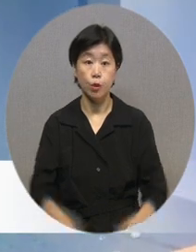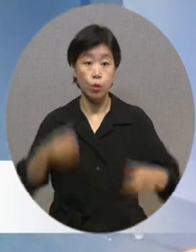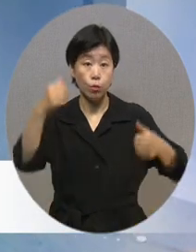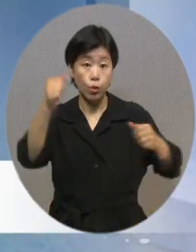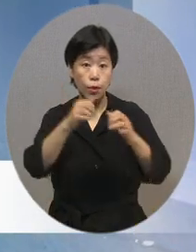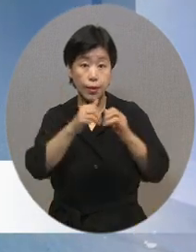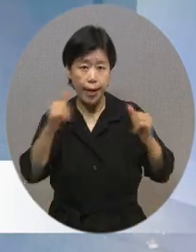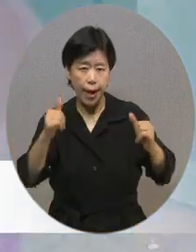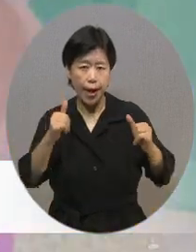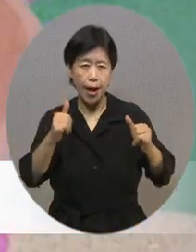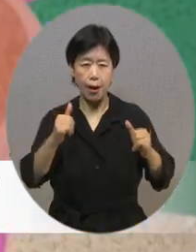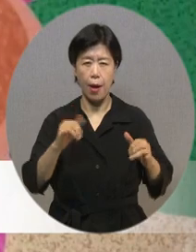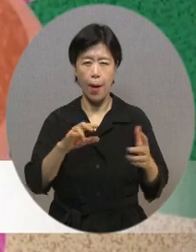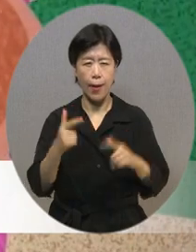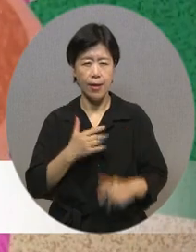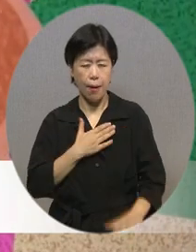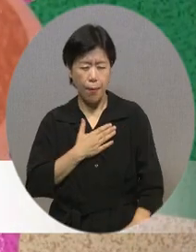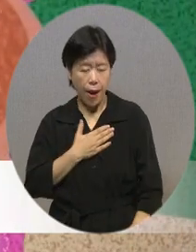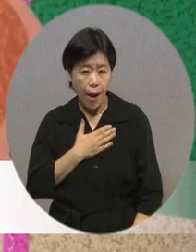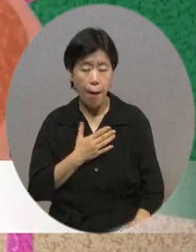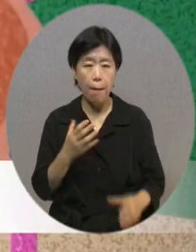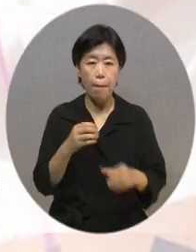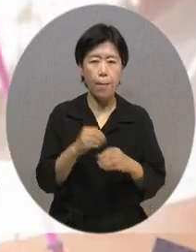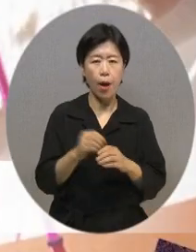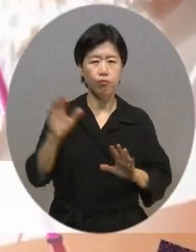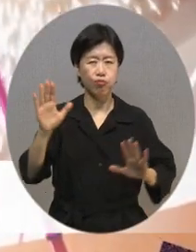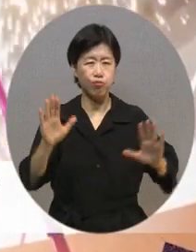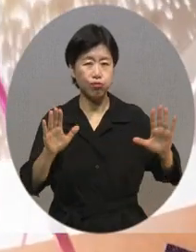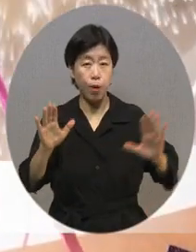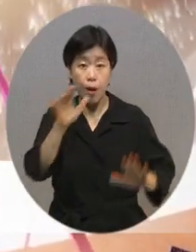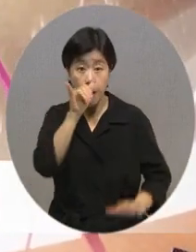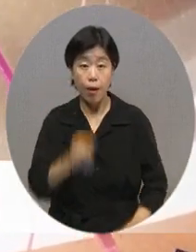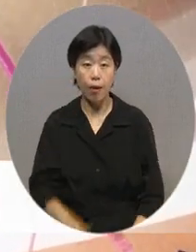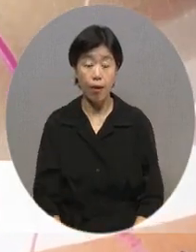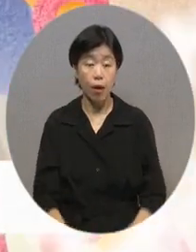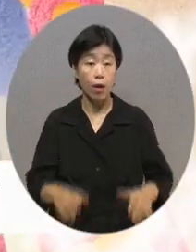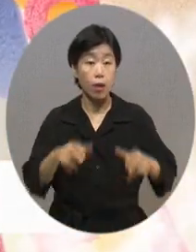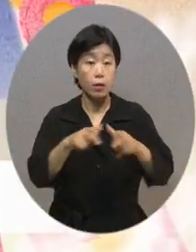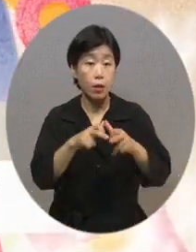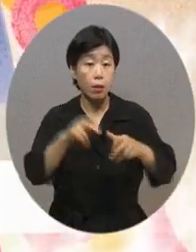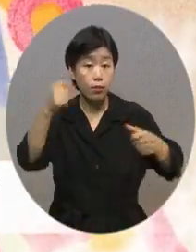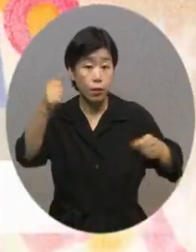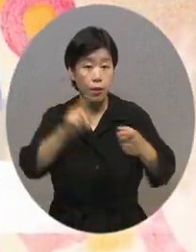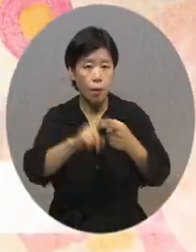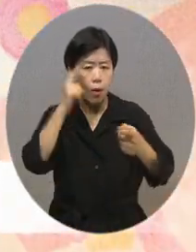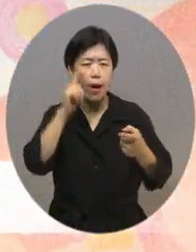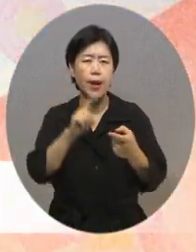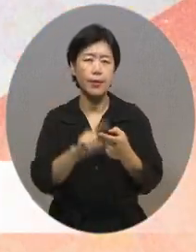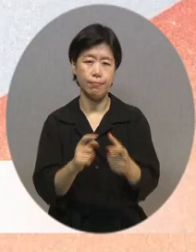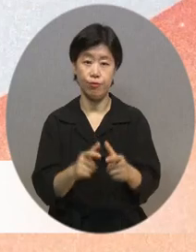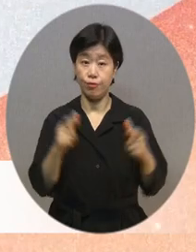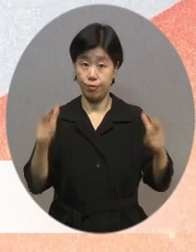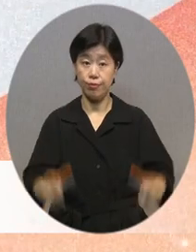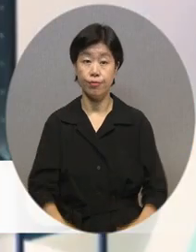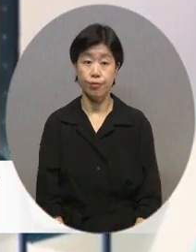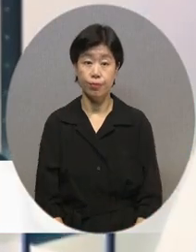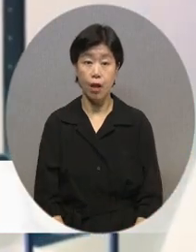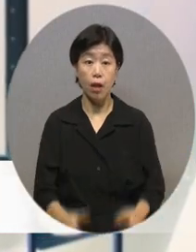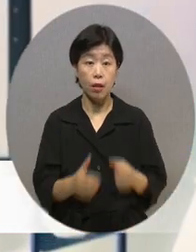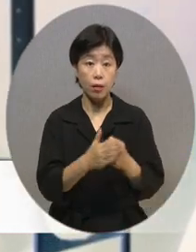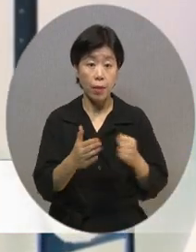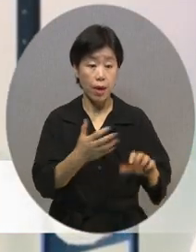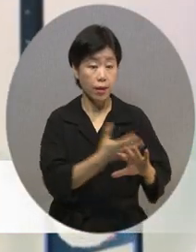무용수들의 섬세한 감정선을 몸짓으로 표현하는 장애무용에 대한 관심이 높아지고 있습니다. 이에 전